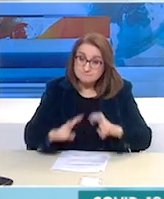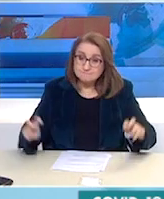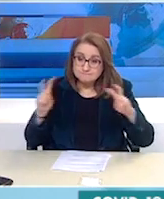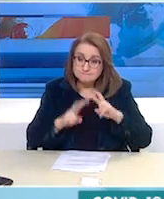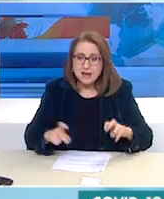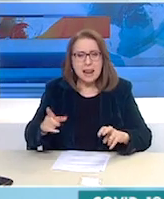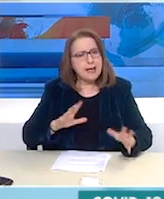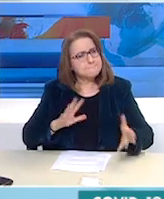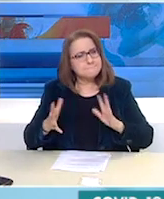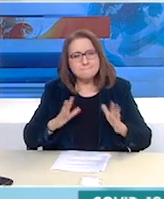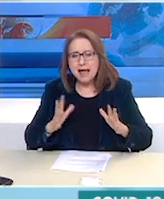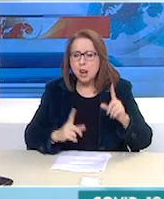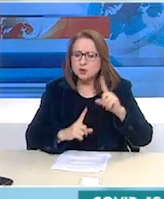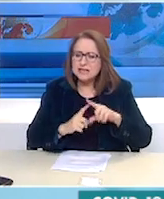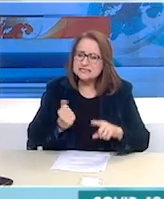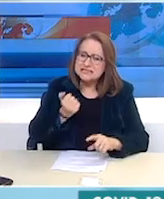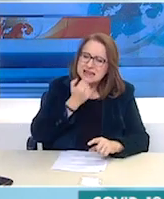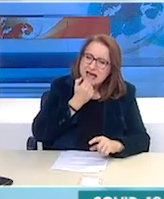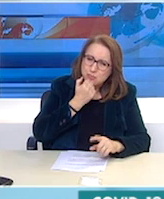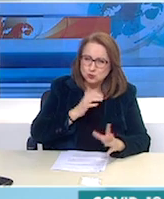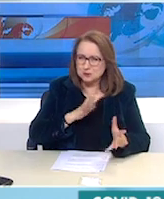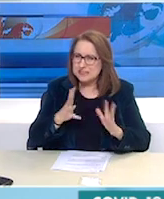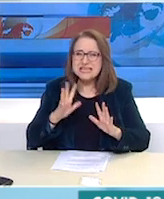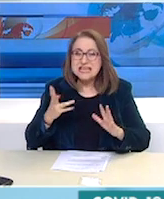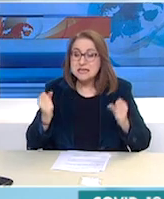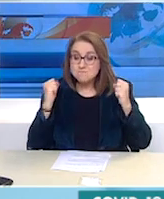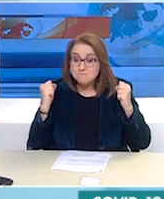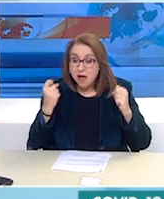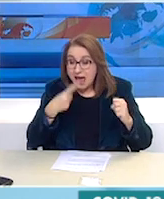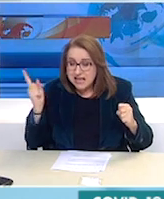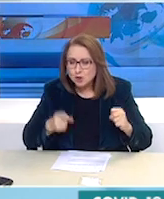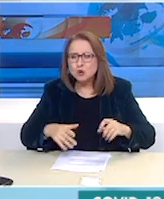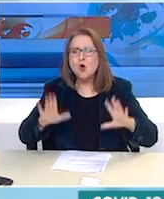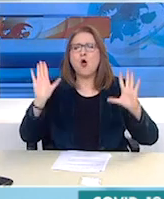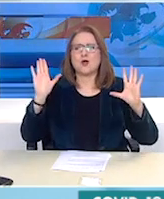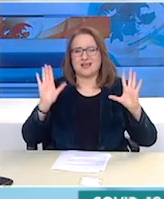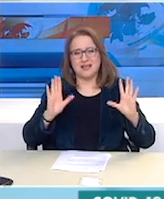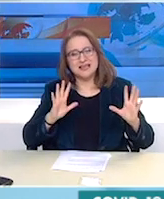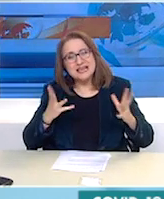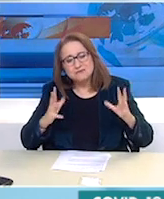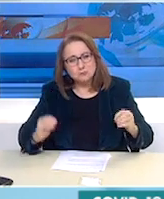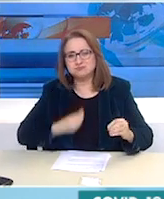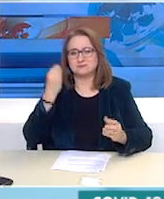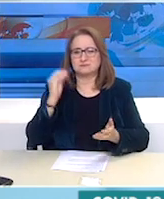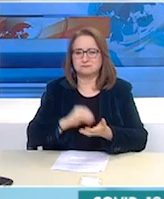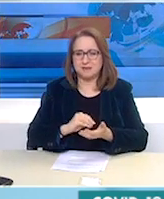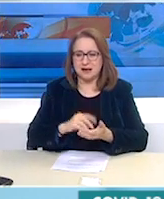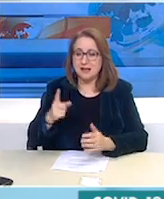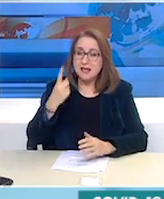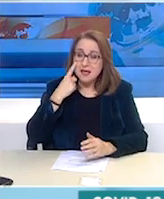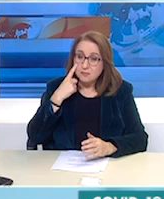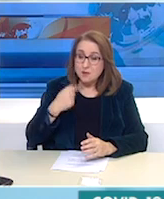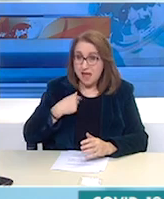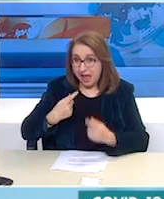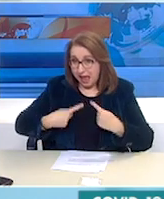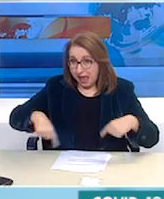Μάλλον όχι. Η ανίχνευση του ιού με PCR μετά τις 2 ή 3 εβδομάδες που έχει περάσει κάποιος στην νόσο, γνωρίζουμε εμείς